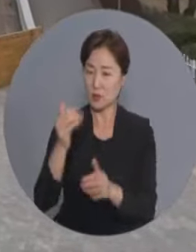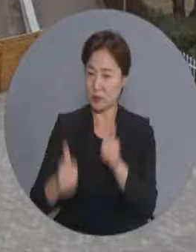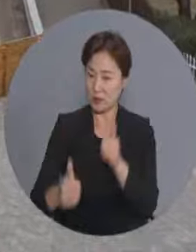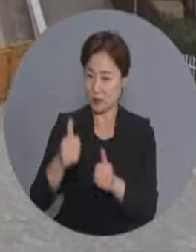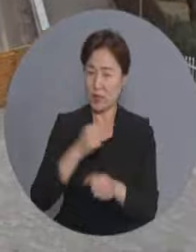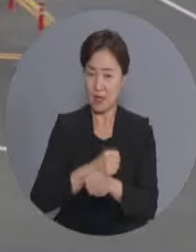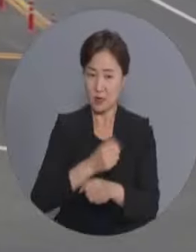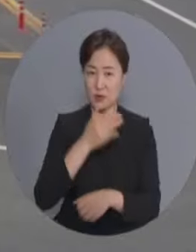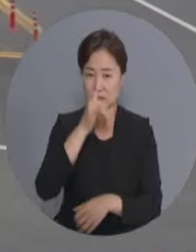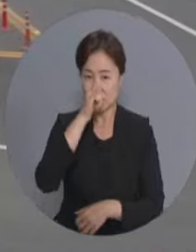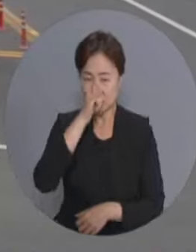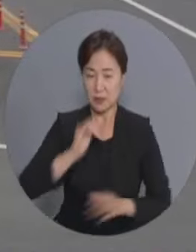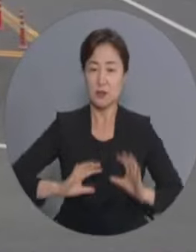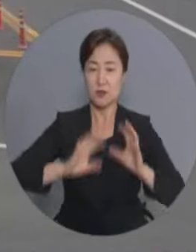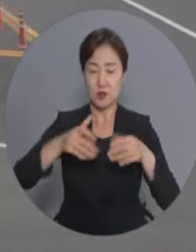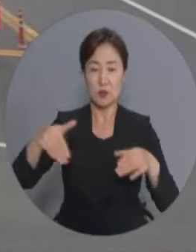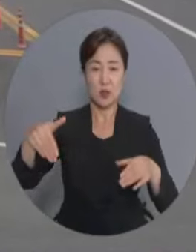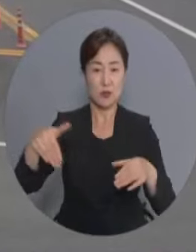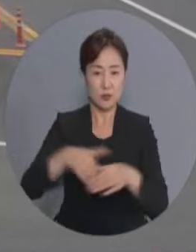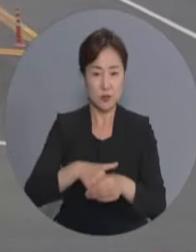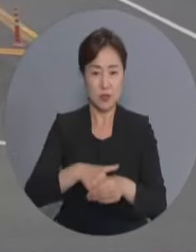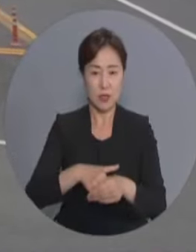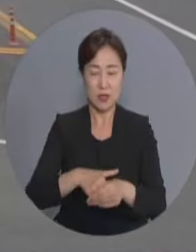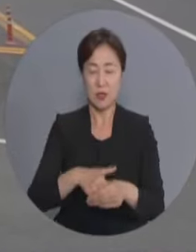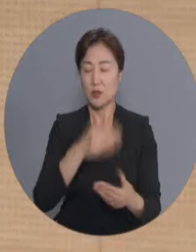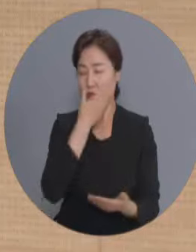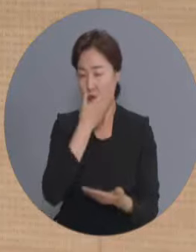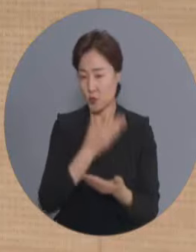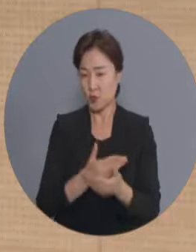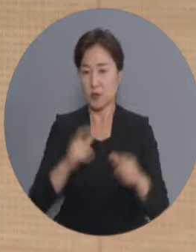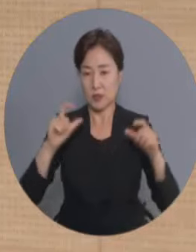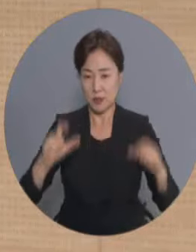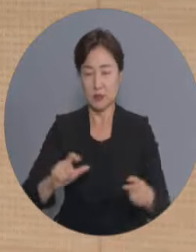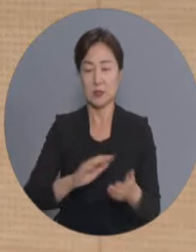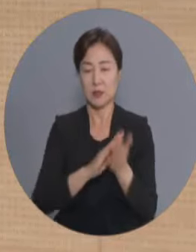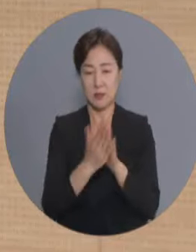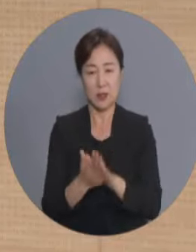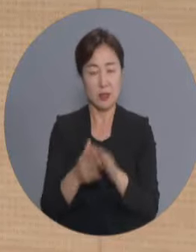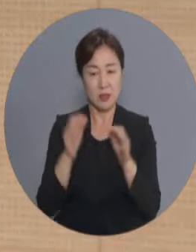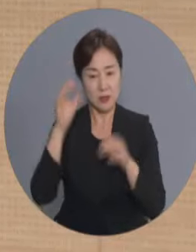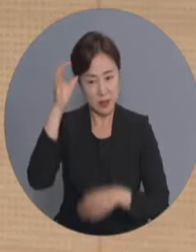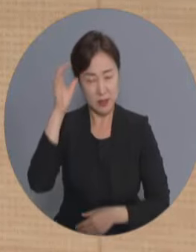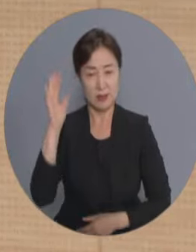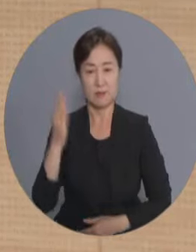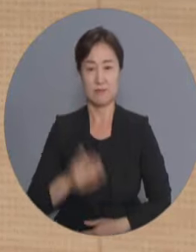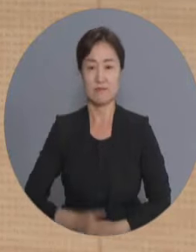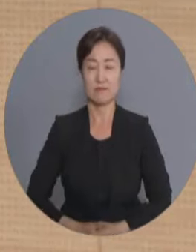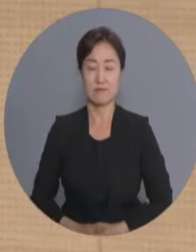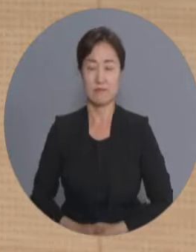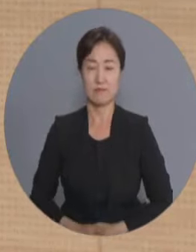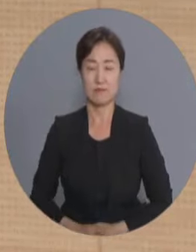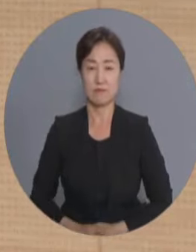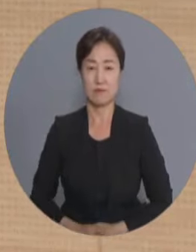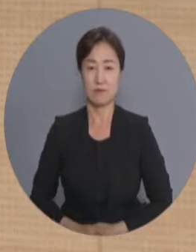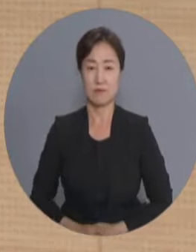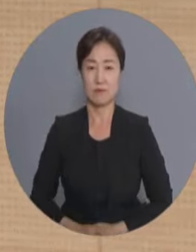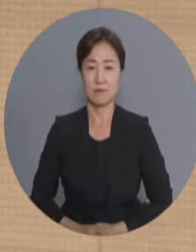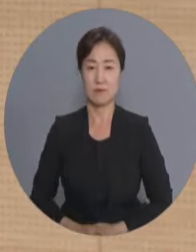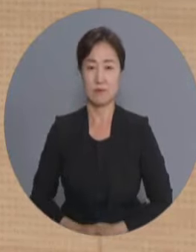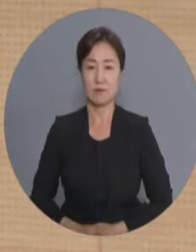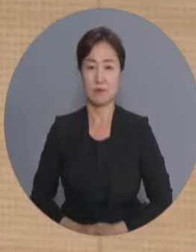있는 글로벌 문화산업의 메카로 거듭나는 기반을 만들어갈 수 있을지 주목됩니다. MBC 뉴스 김주입니다.